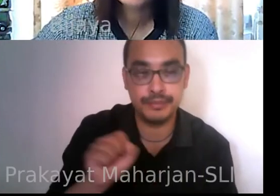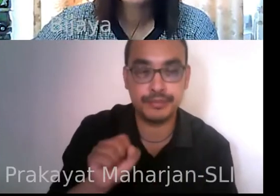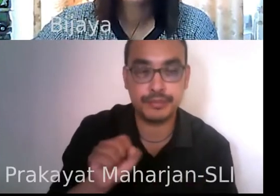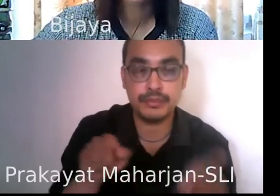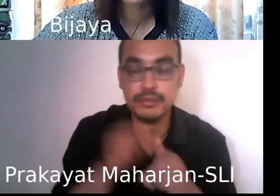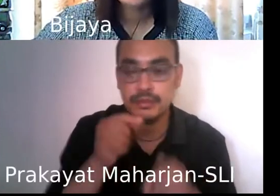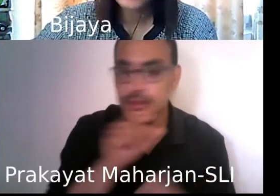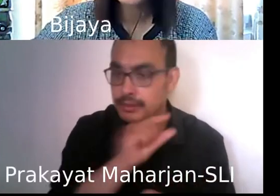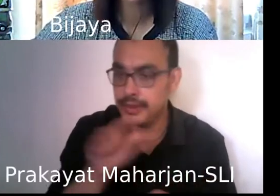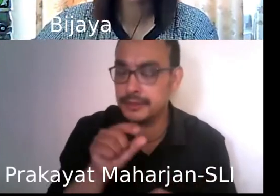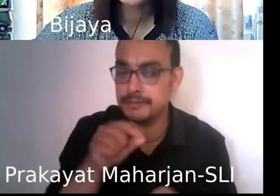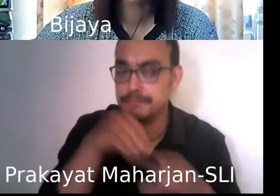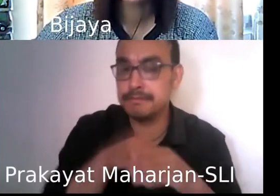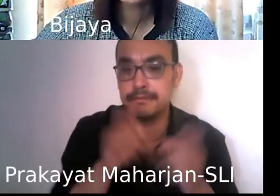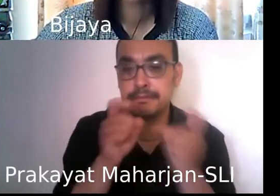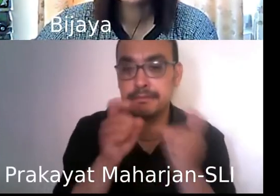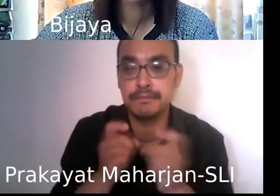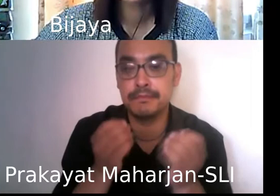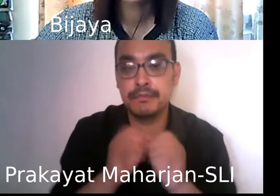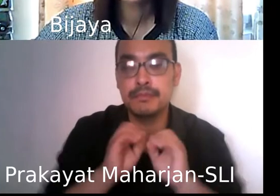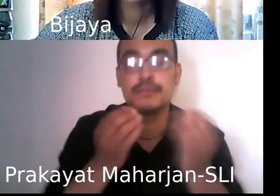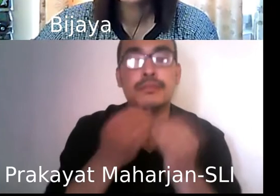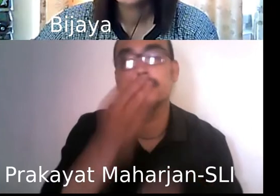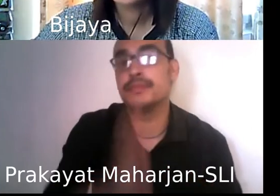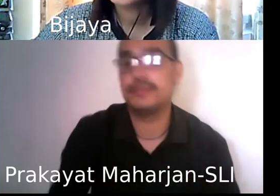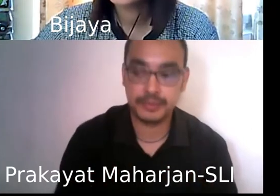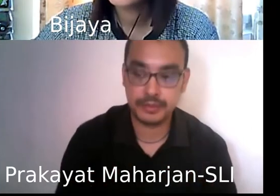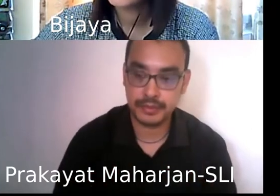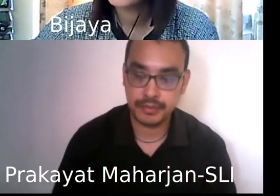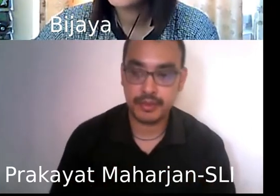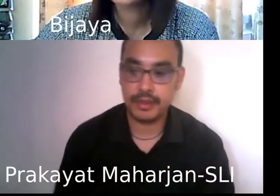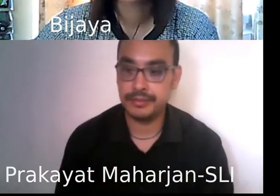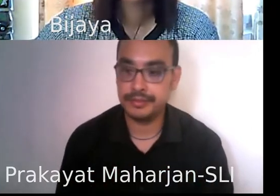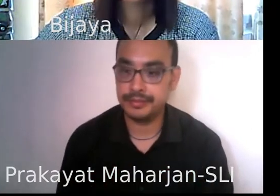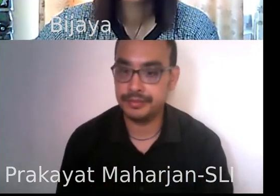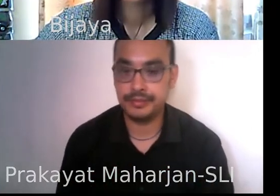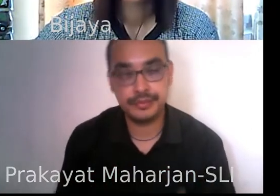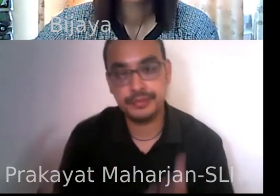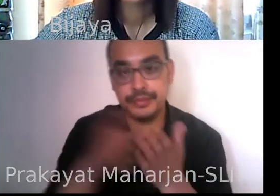यसैमा बसेर म चाहिँ मेरो प्रस्तुतिकरण चाहिँ दिनेछु। यस के गरौँ, म सुरु गरौँ।